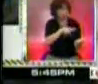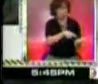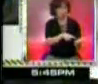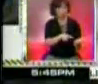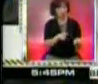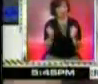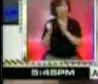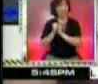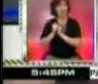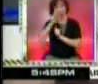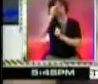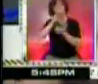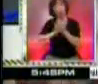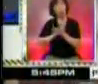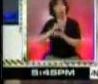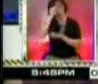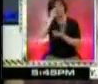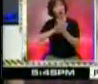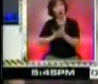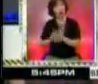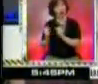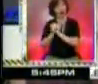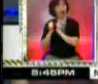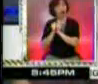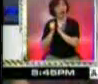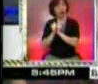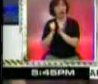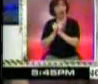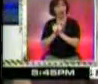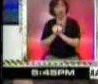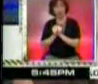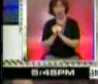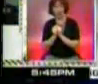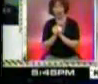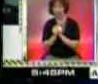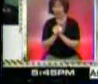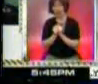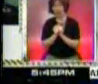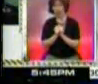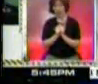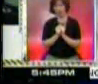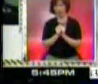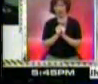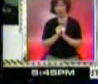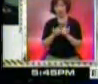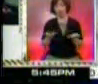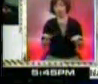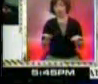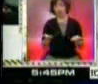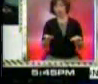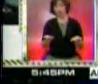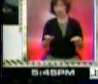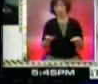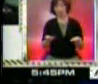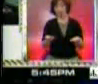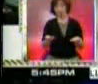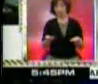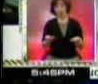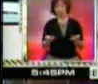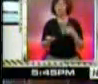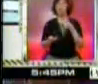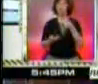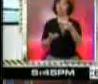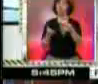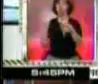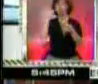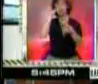yung kasama nag-aayos ng bigas eh. Aba. O, si Colonel Dueñas. Para malaman na ni Dueñas. Ito si Tambungan,